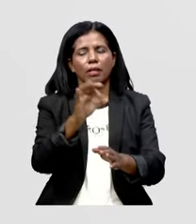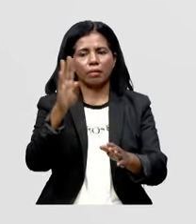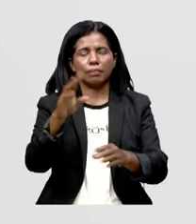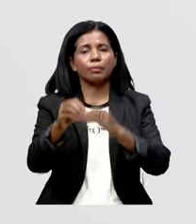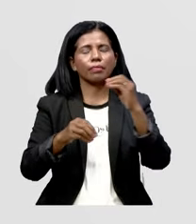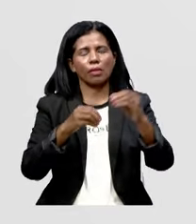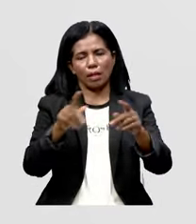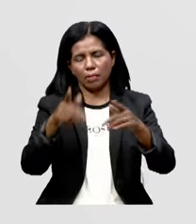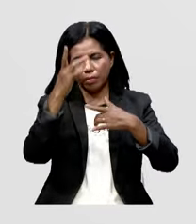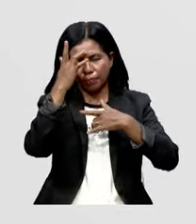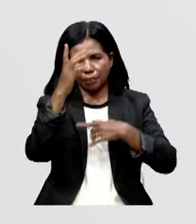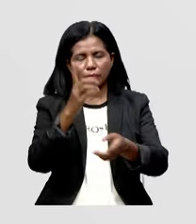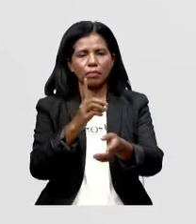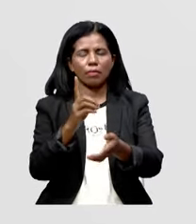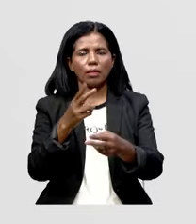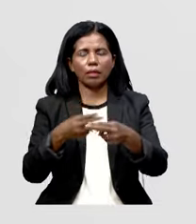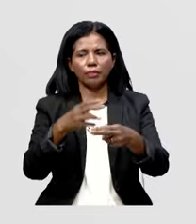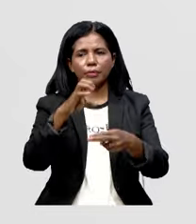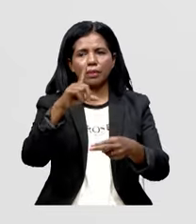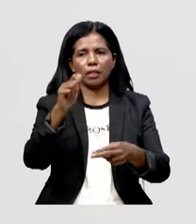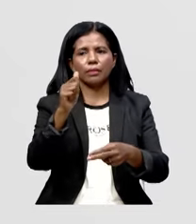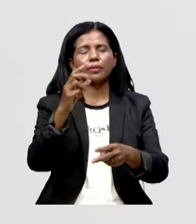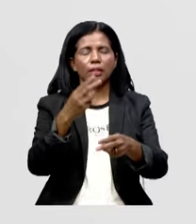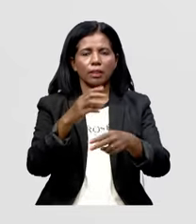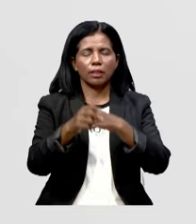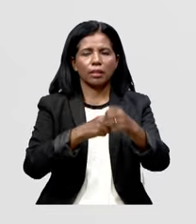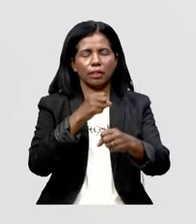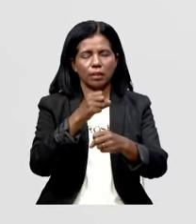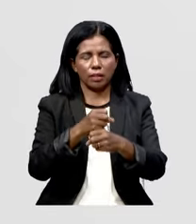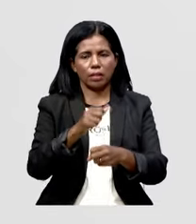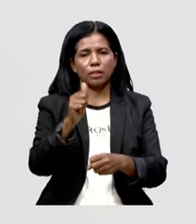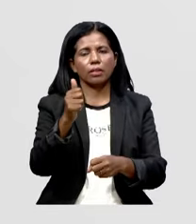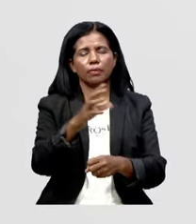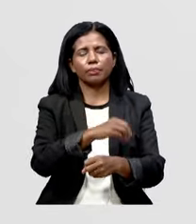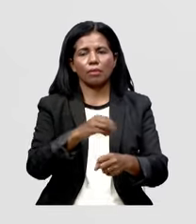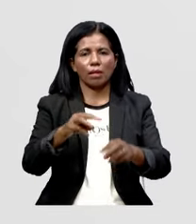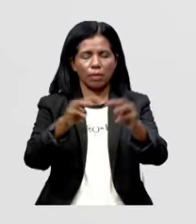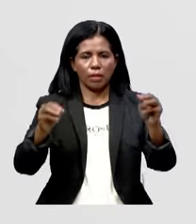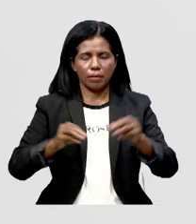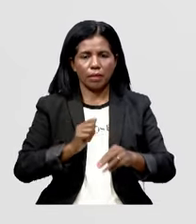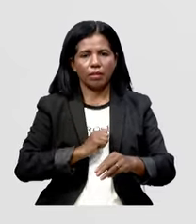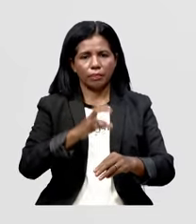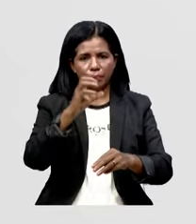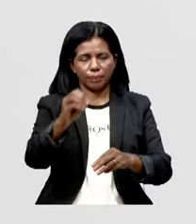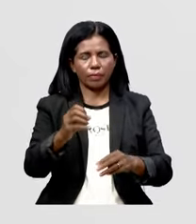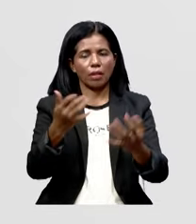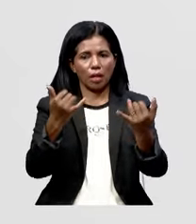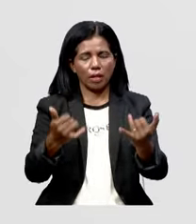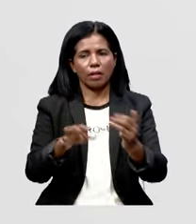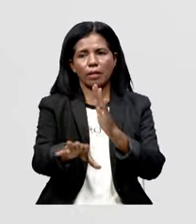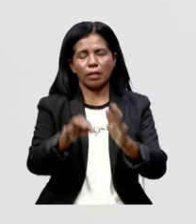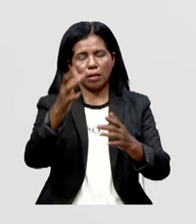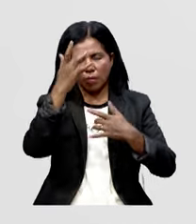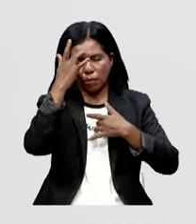kona ba paciente honaran helmia hotinan sanolu husi posto administrativo hatudu munisipi Wainaru ne be detekta